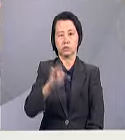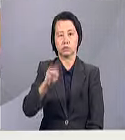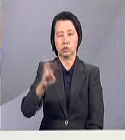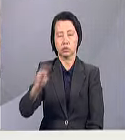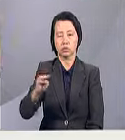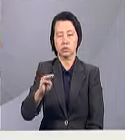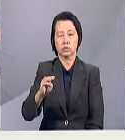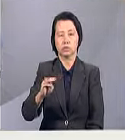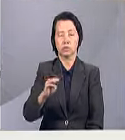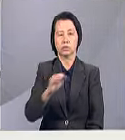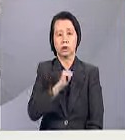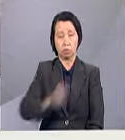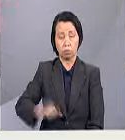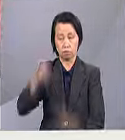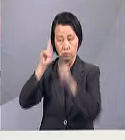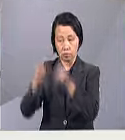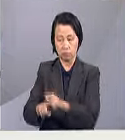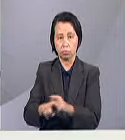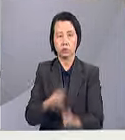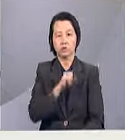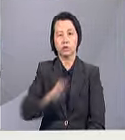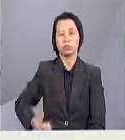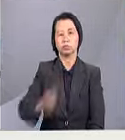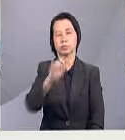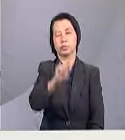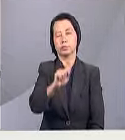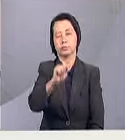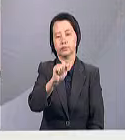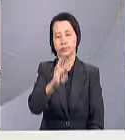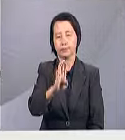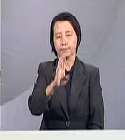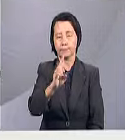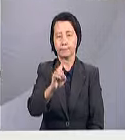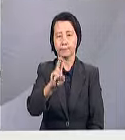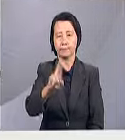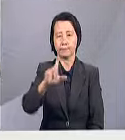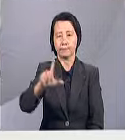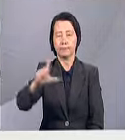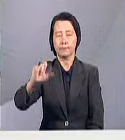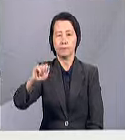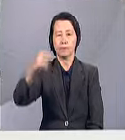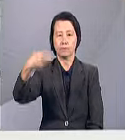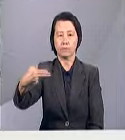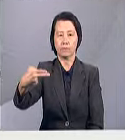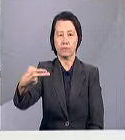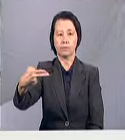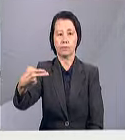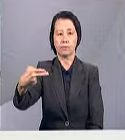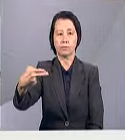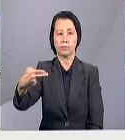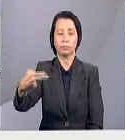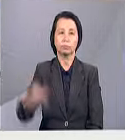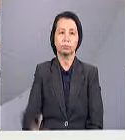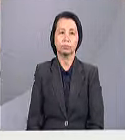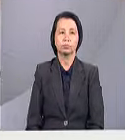Paduka Baginda Yang Pertuan Agung As-Sultan Abdullah Riayatuddin Al-Mustafa Billah Shah Ibni Al-Marhum Sultan Haji Ahmad